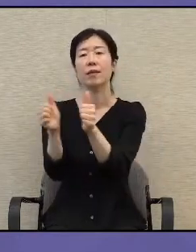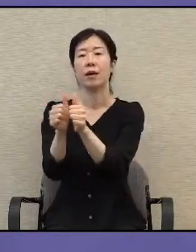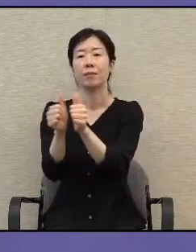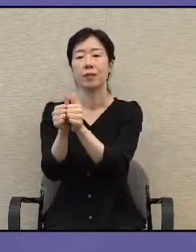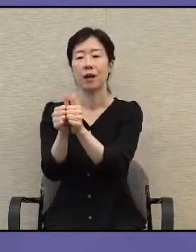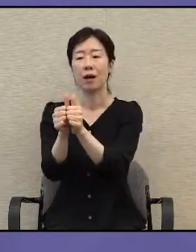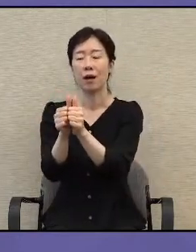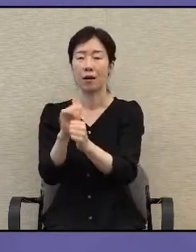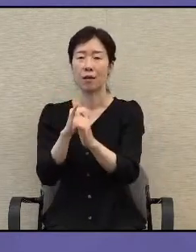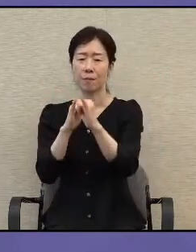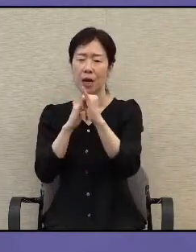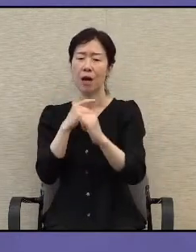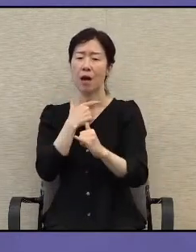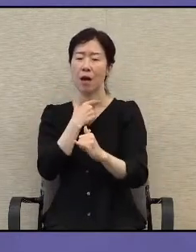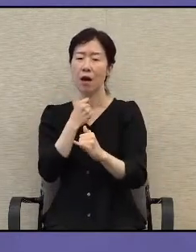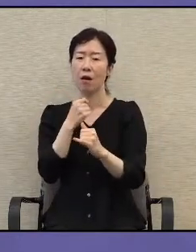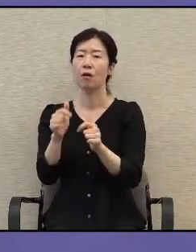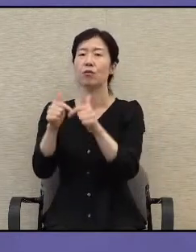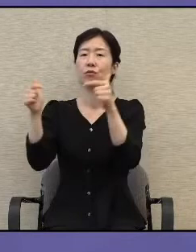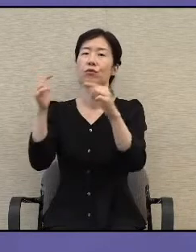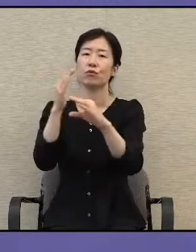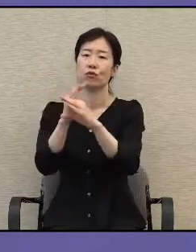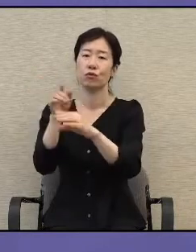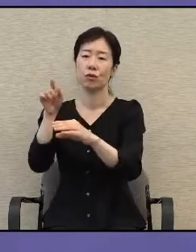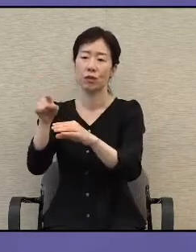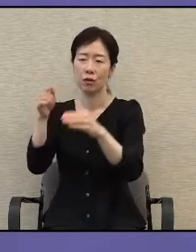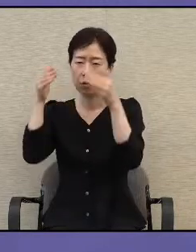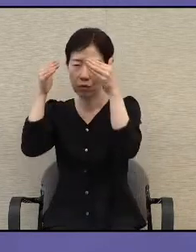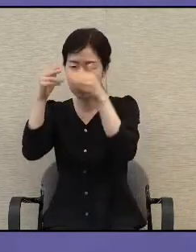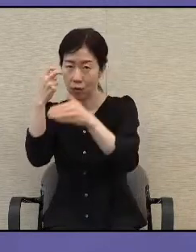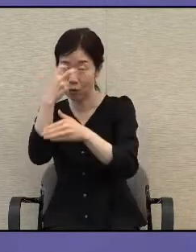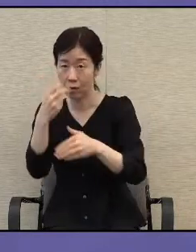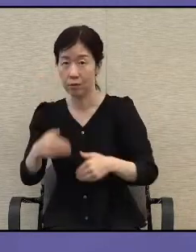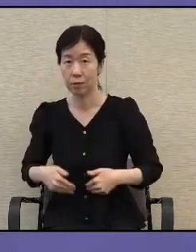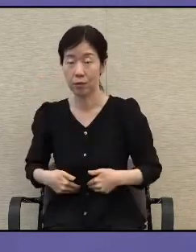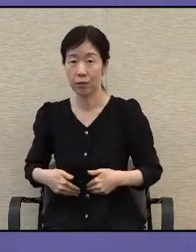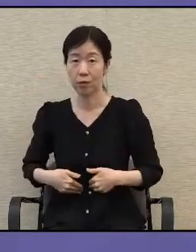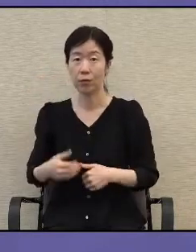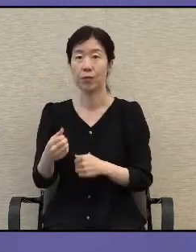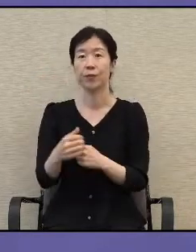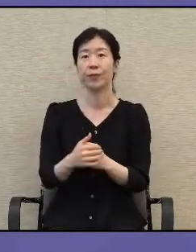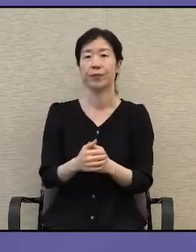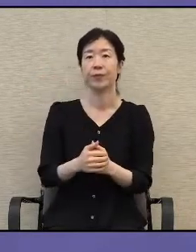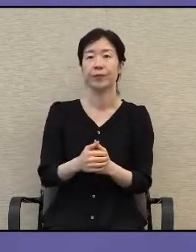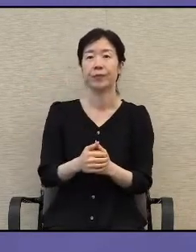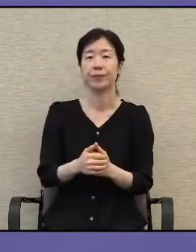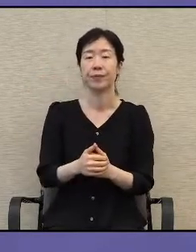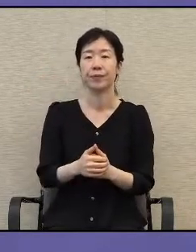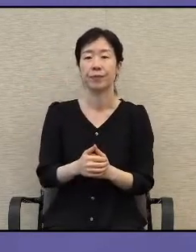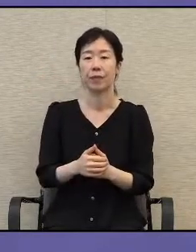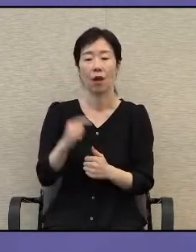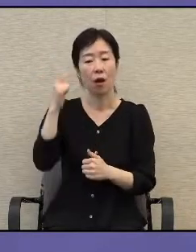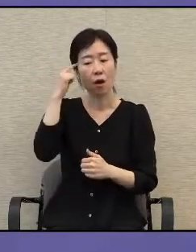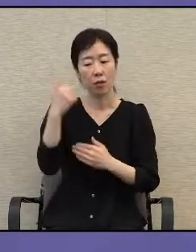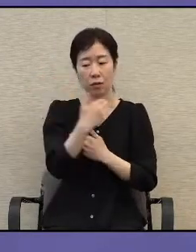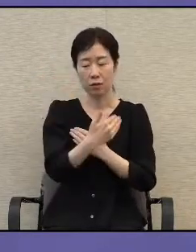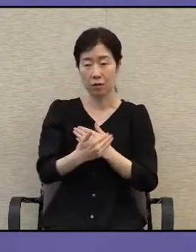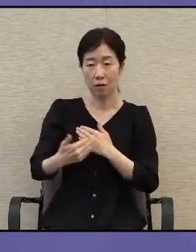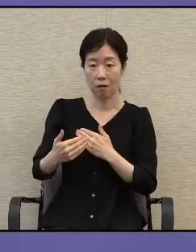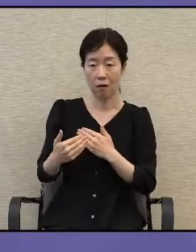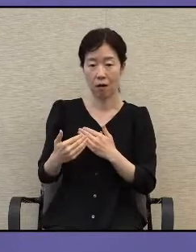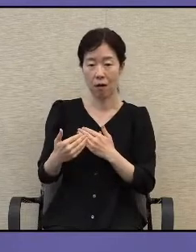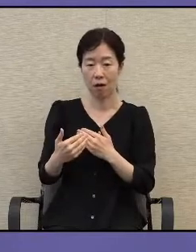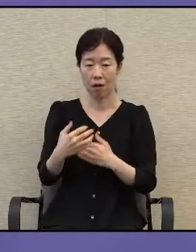부분이고 특히 저희가 이 정신건강 고위험군을 볼 때 이제 주목해야 될 부분은 이 정신건강 위험군은 선행